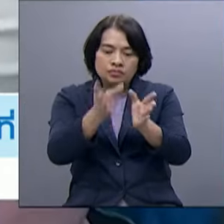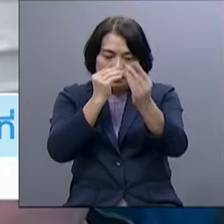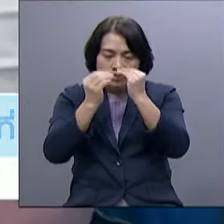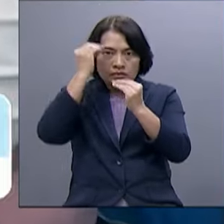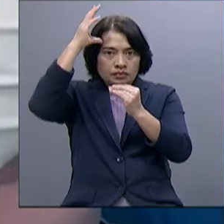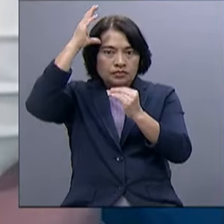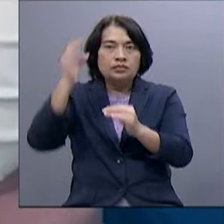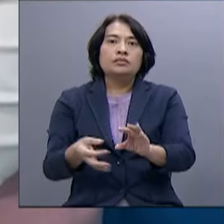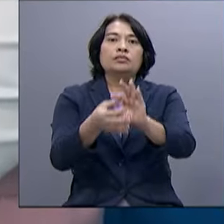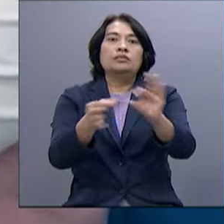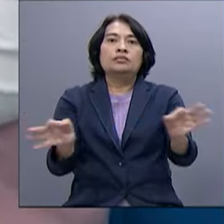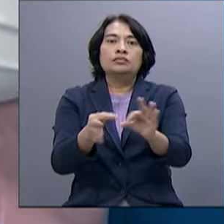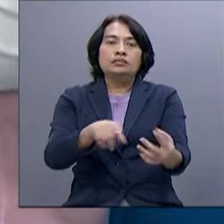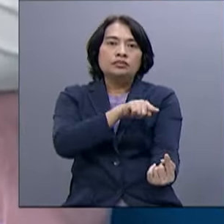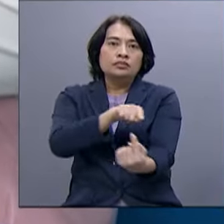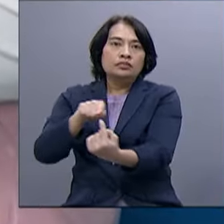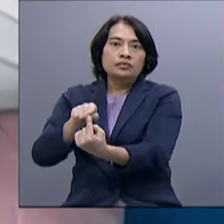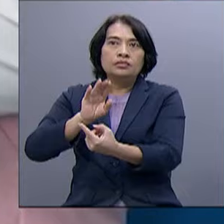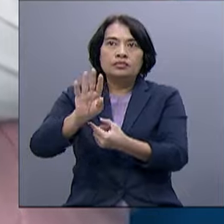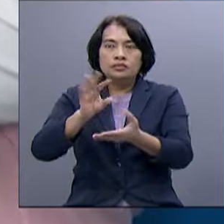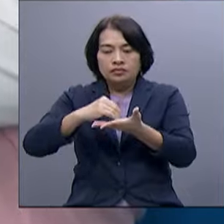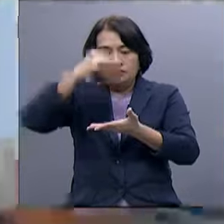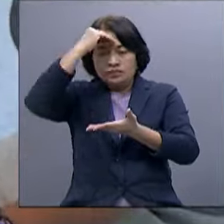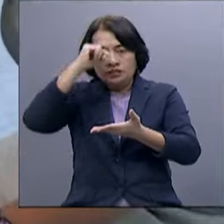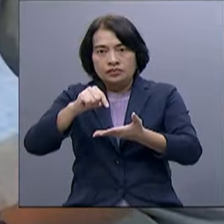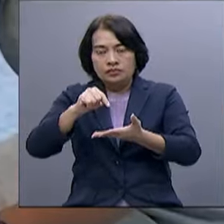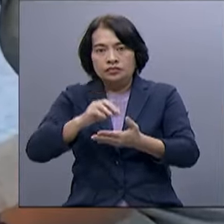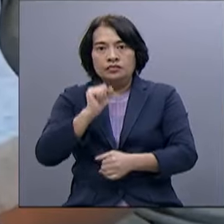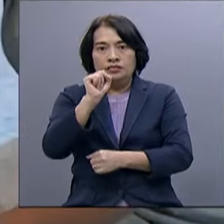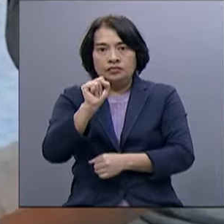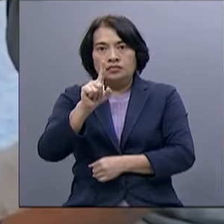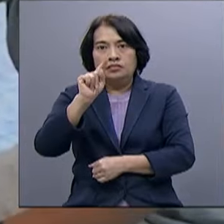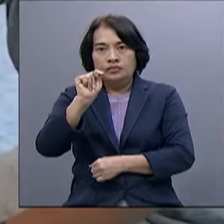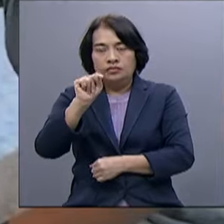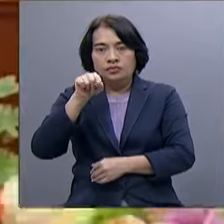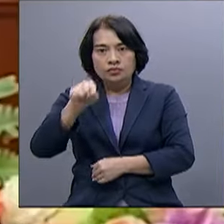ให้เนื้อหานั้นเข้ากับยุคสมัยในการเรียนรู้ในศตวรรษที่21ค่ะ